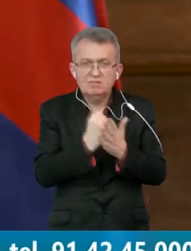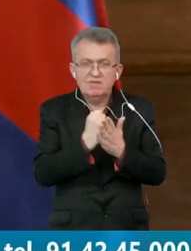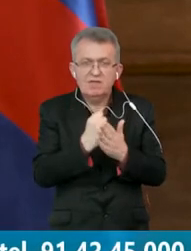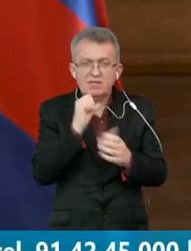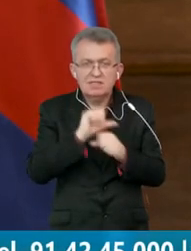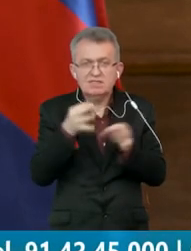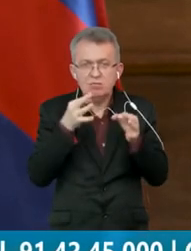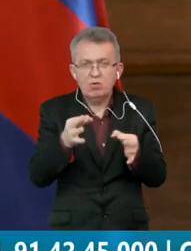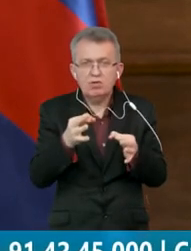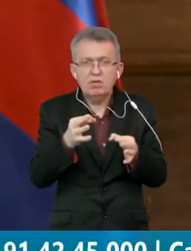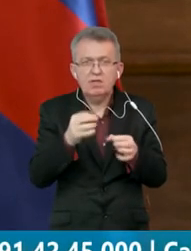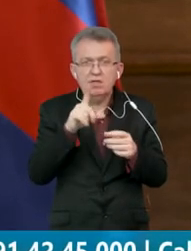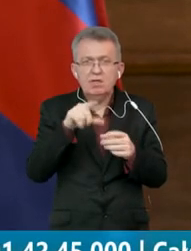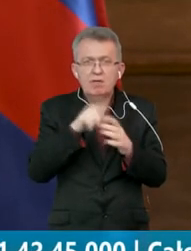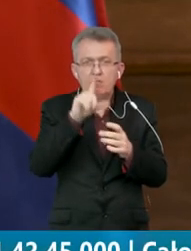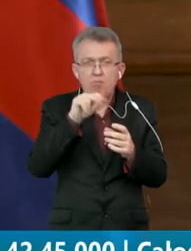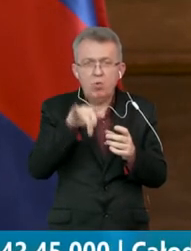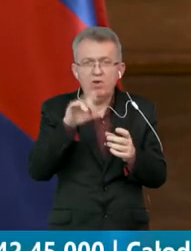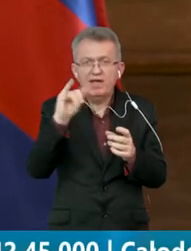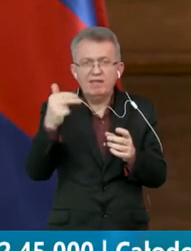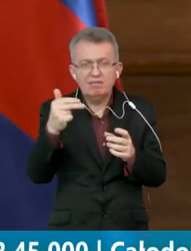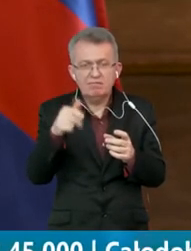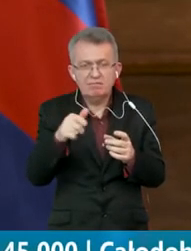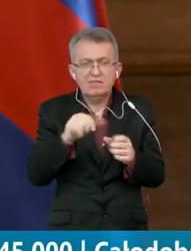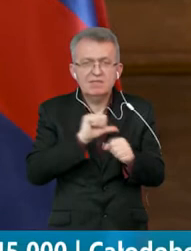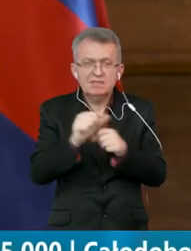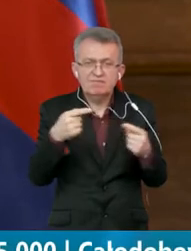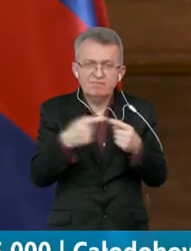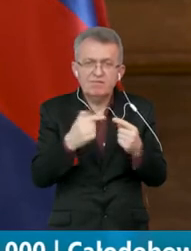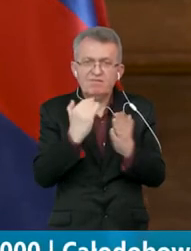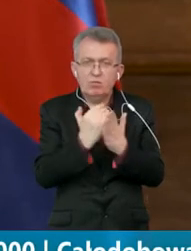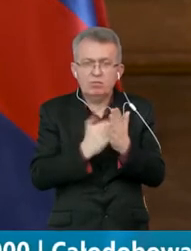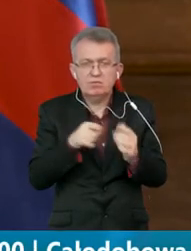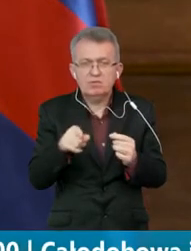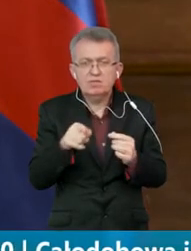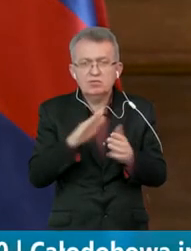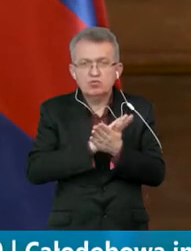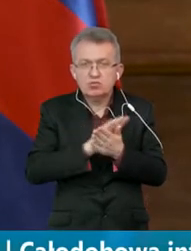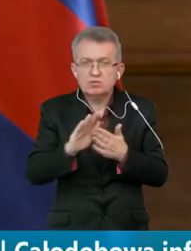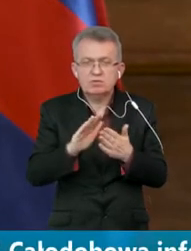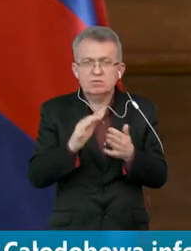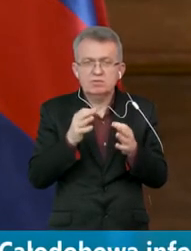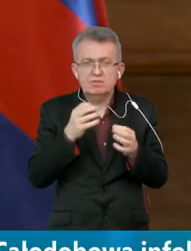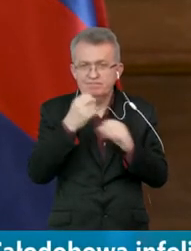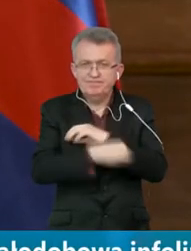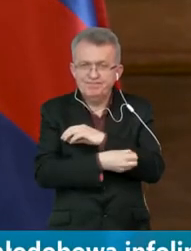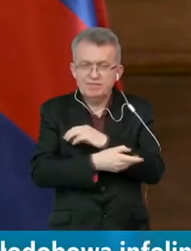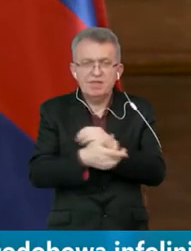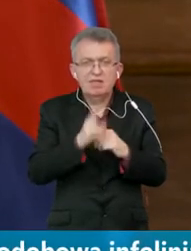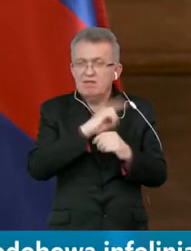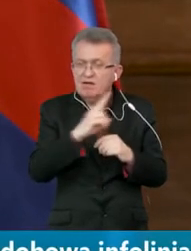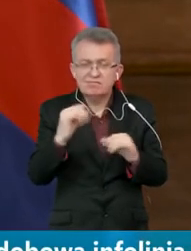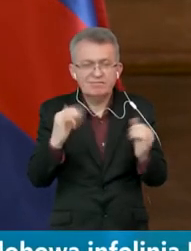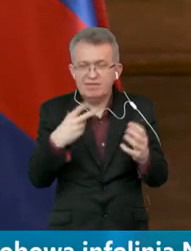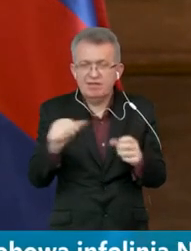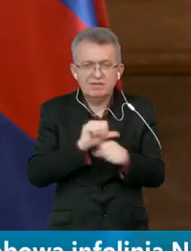są to samochody w wersji plug-in i że spełniają określone normy czystości spalin. Więc nie każdy plug-in będzie